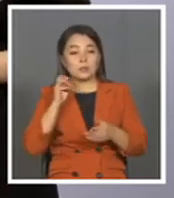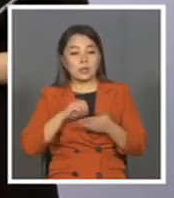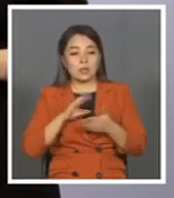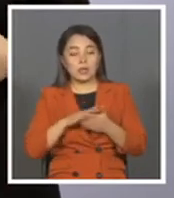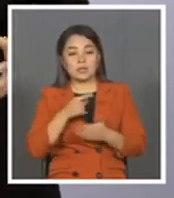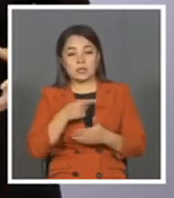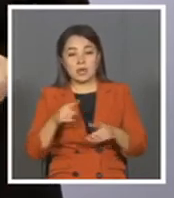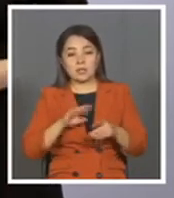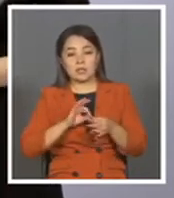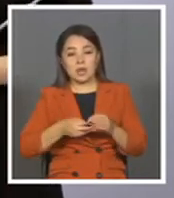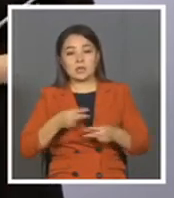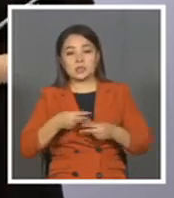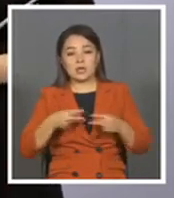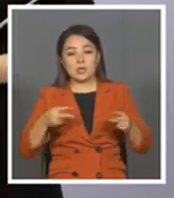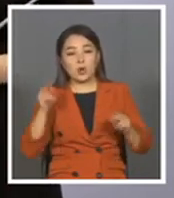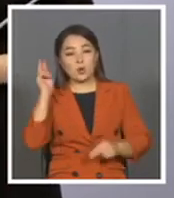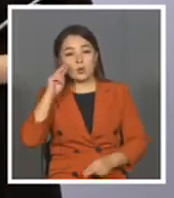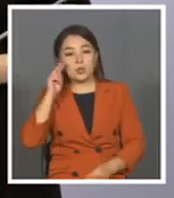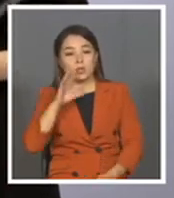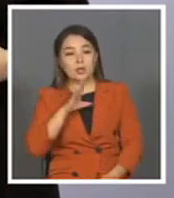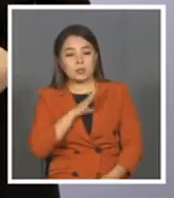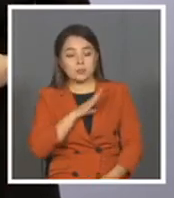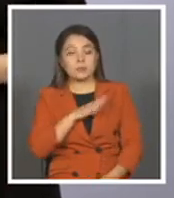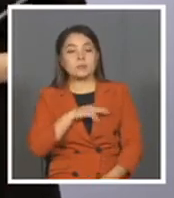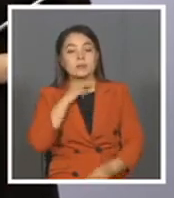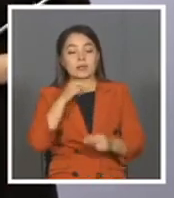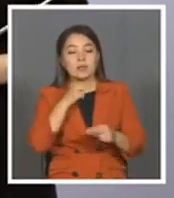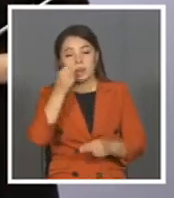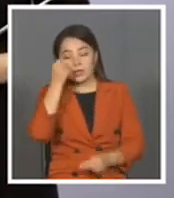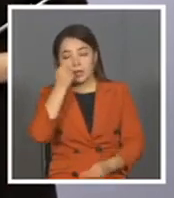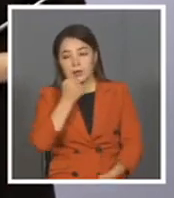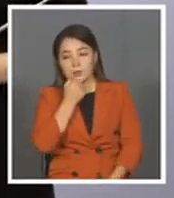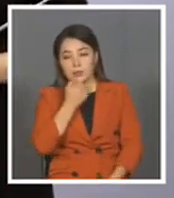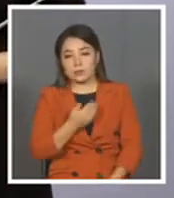сандарды салыстыруды үйрендік. Тыңдағандарыңызға рахмет, сау болыңыздар!